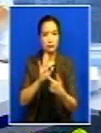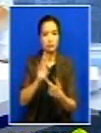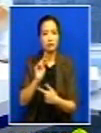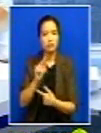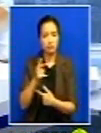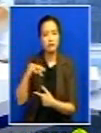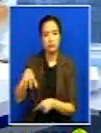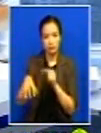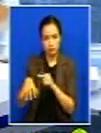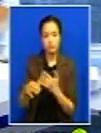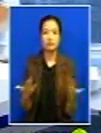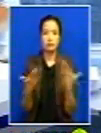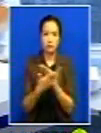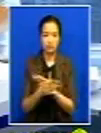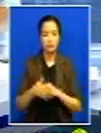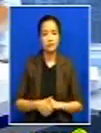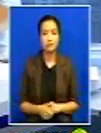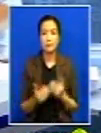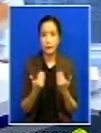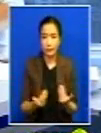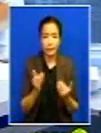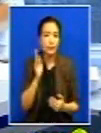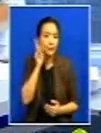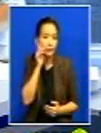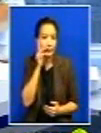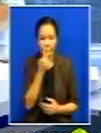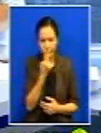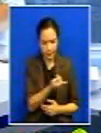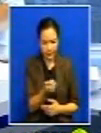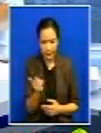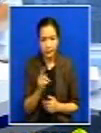ที่ไม่เห็นด้วยมาคัดค้านซึ่งก็วันนี้ผู้สื่อข่าวไปก็ยังไม่เห็นนะ